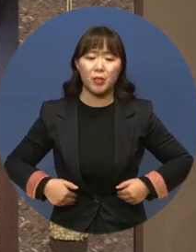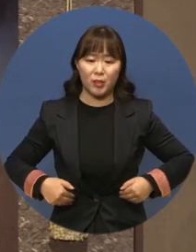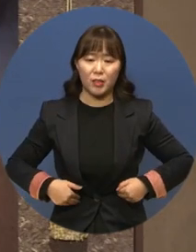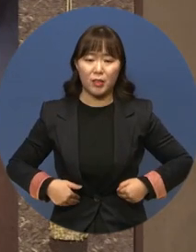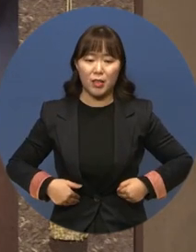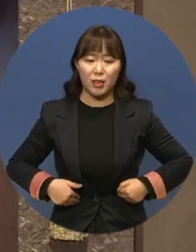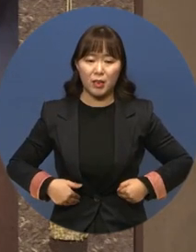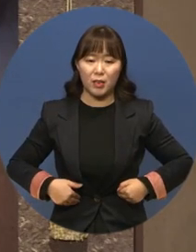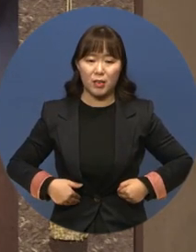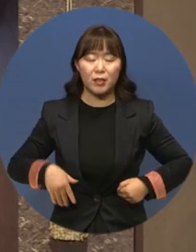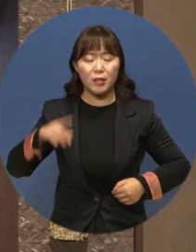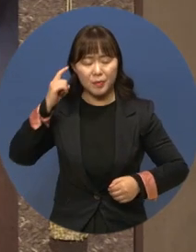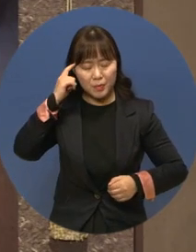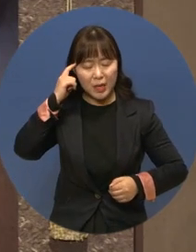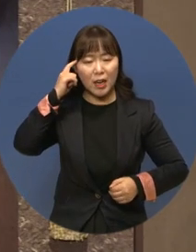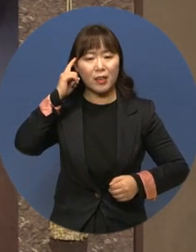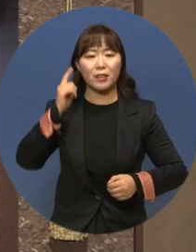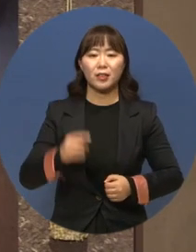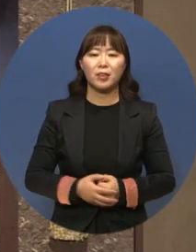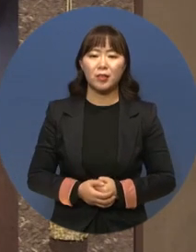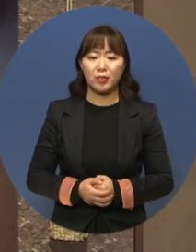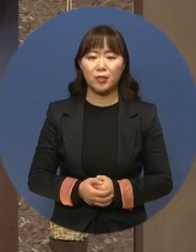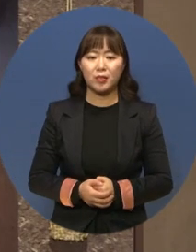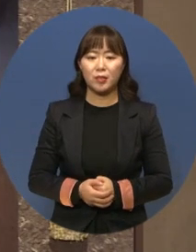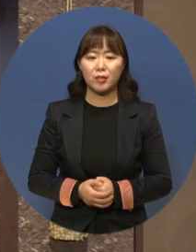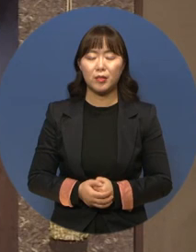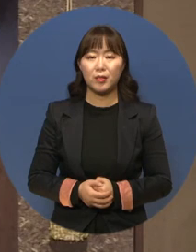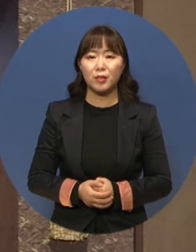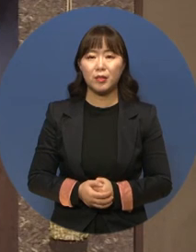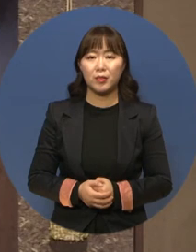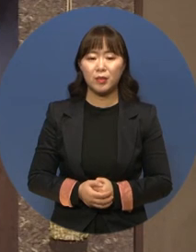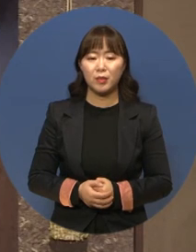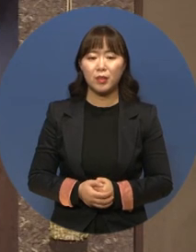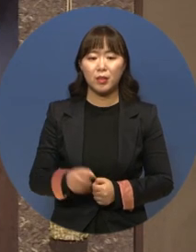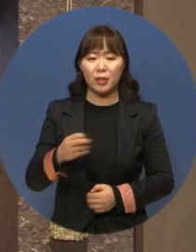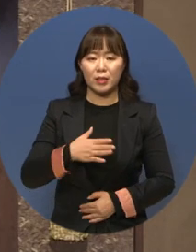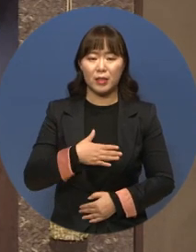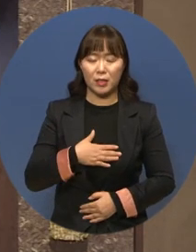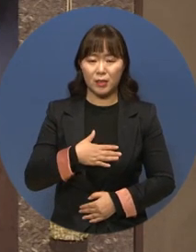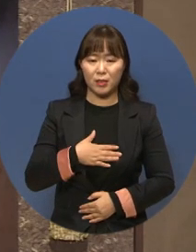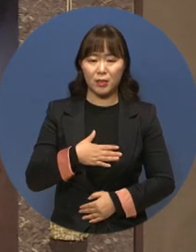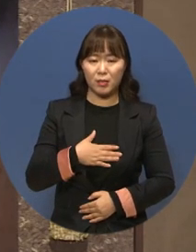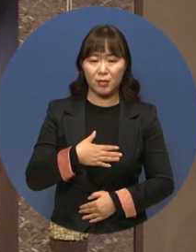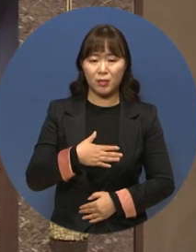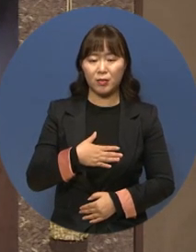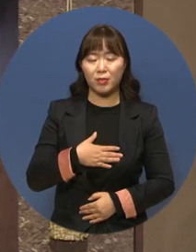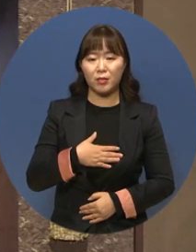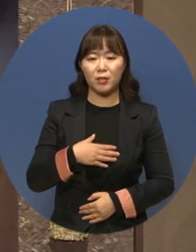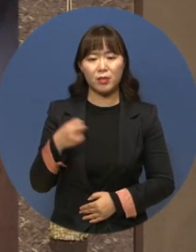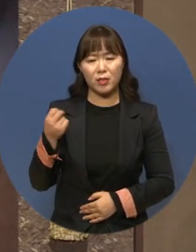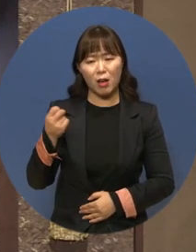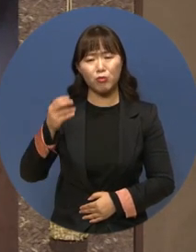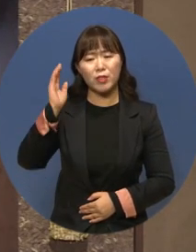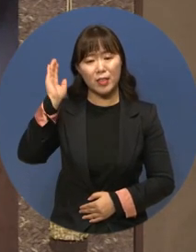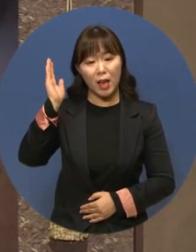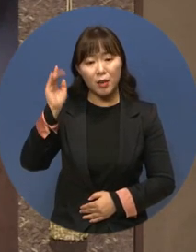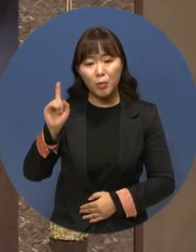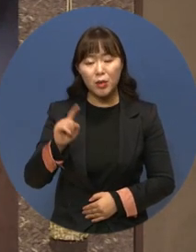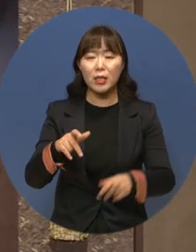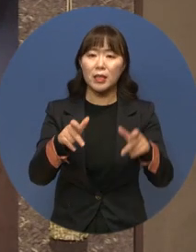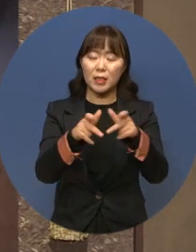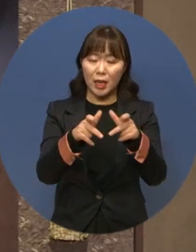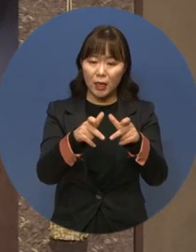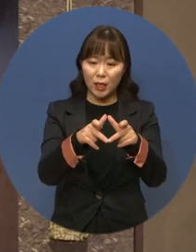부분들을 이제 인식하게 되는 것이죠. 네. 그리고 자꾸 그러니까 제가 그러니까 저도 자꾸 얘기하는 게